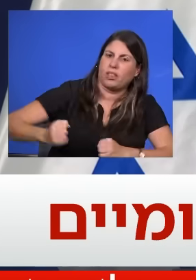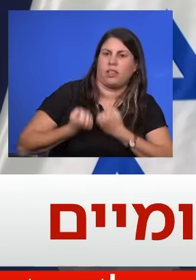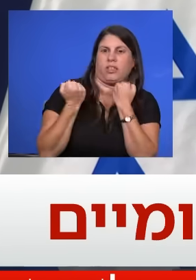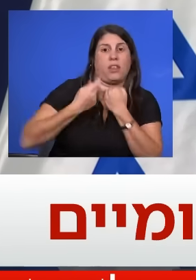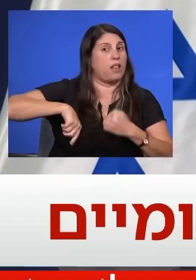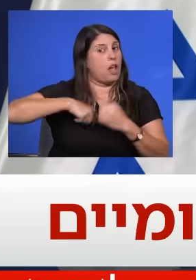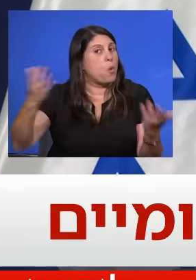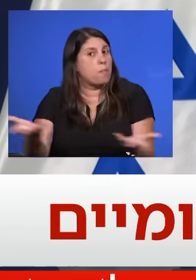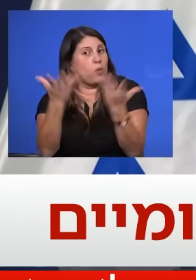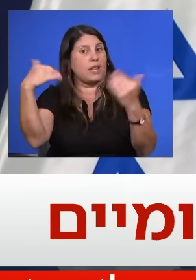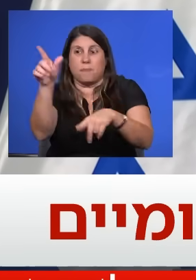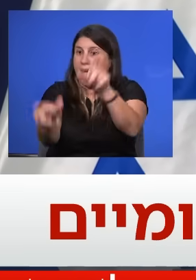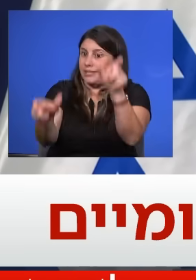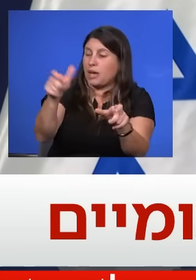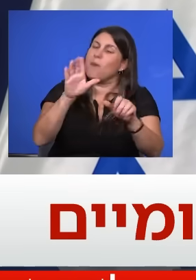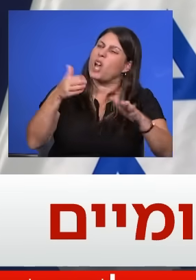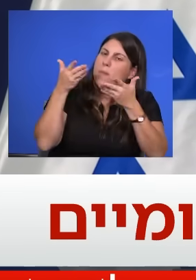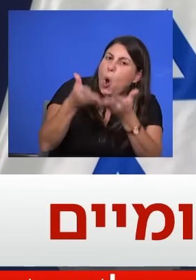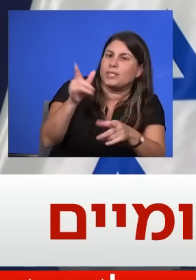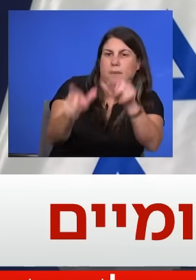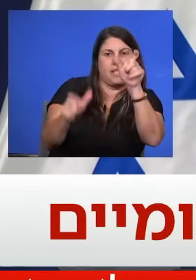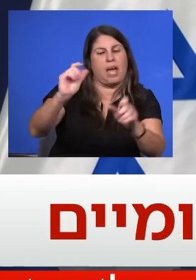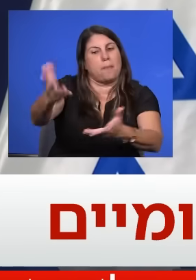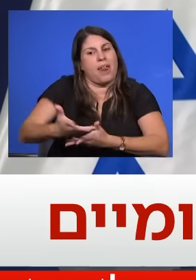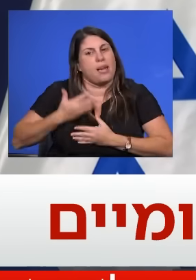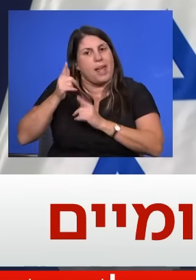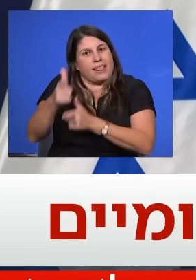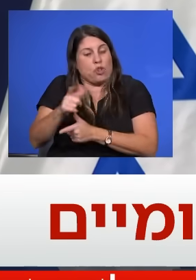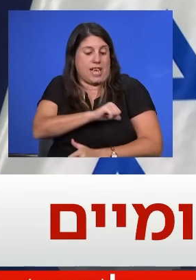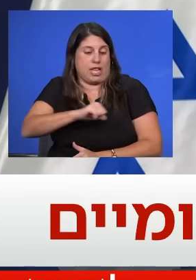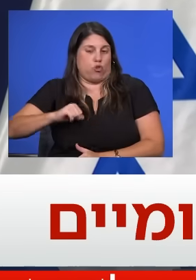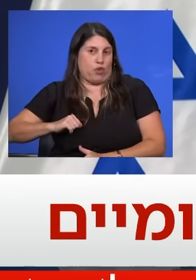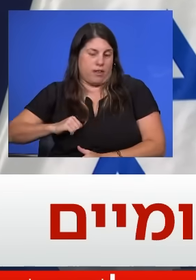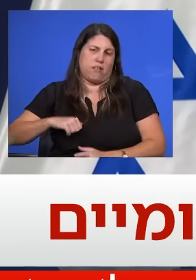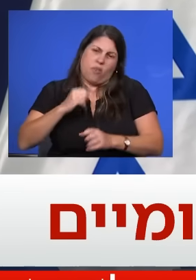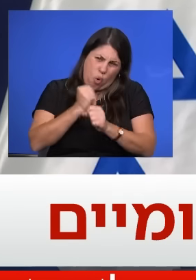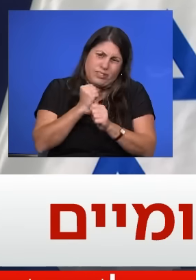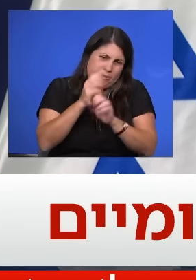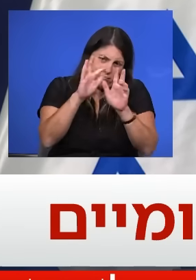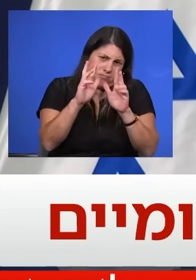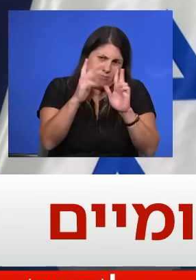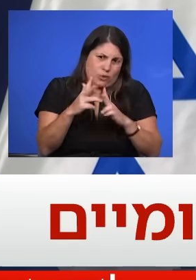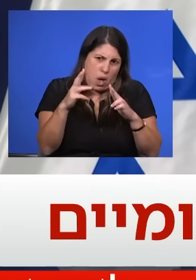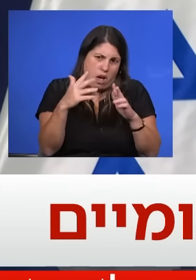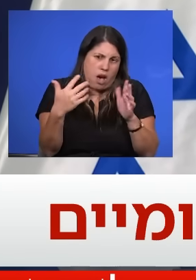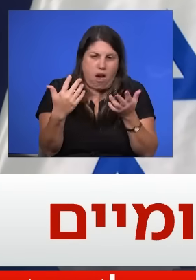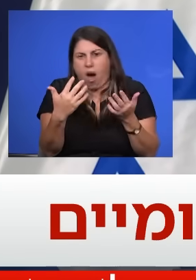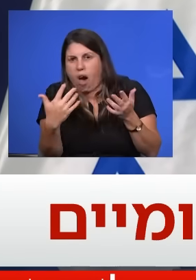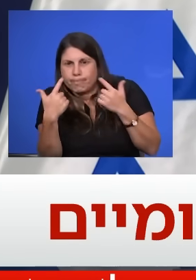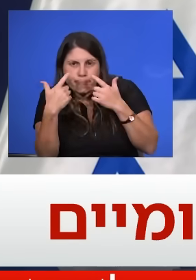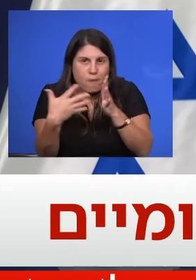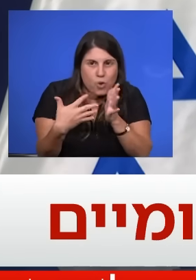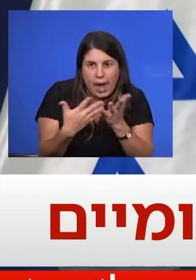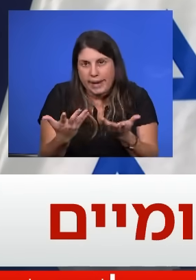ועוזרים לאזרחים להתחמש בנשק אישי להגנה, עושים זאת בצורה מבוקרת. אנחנו מגייסים את תמיכתם